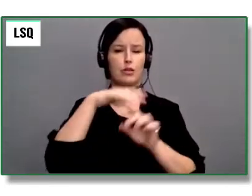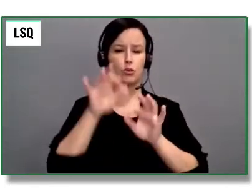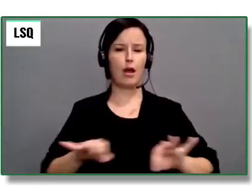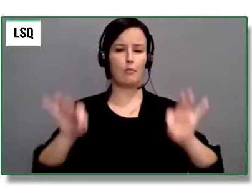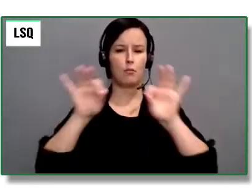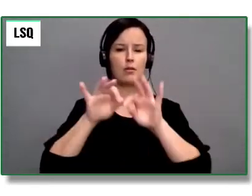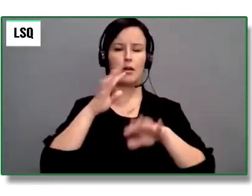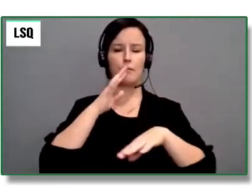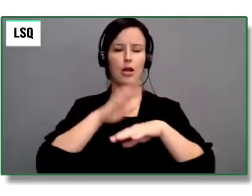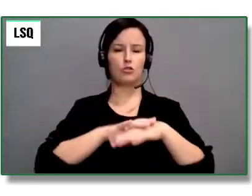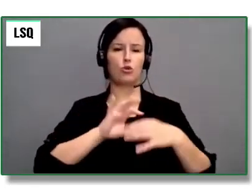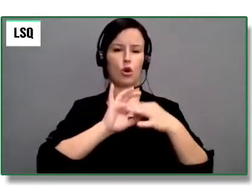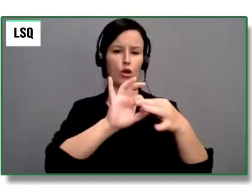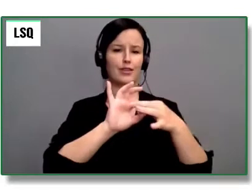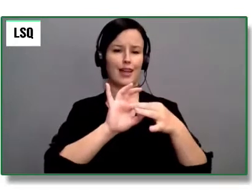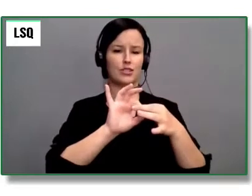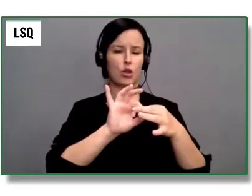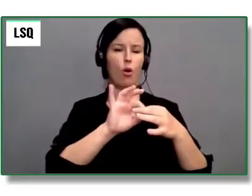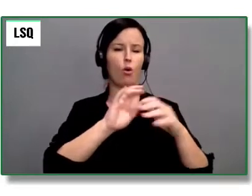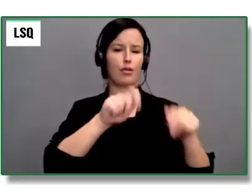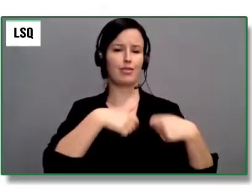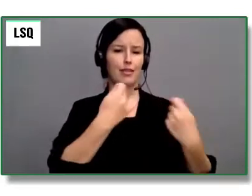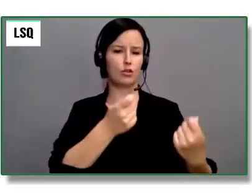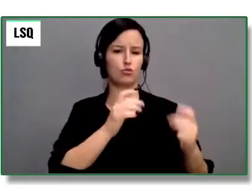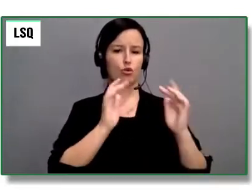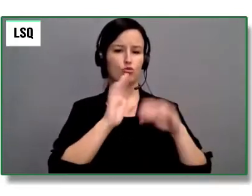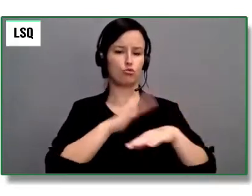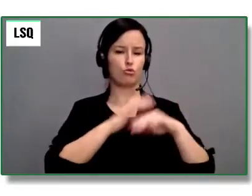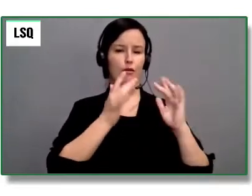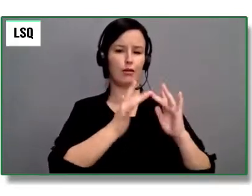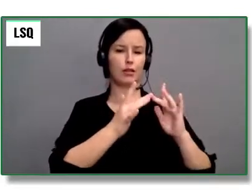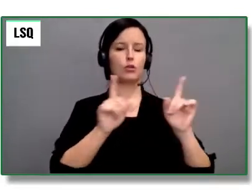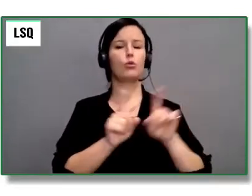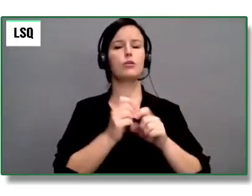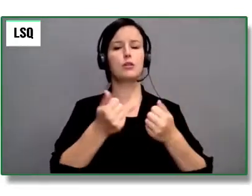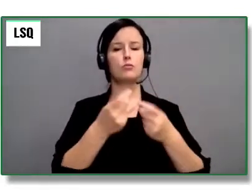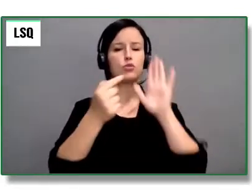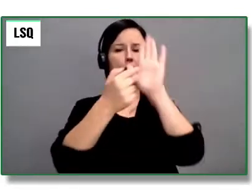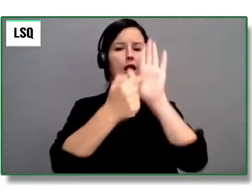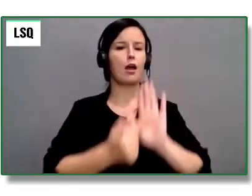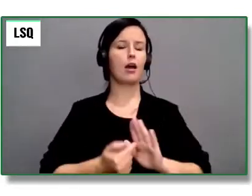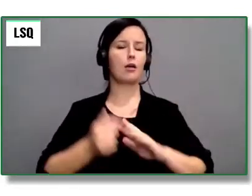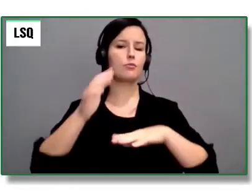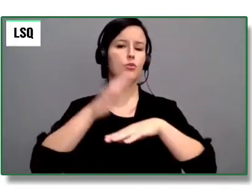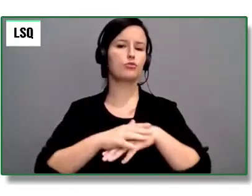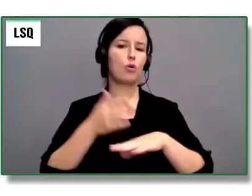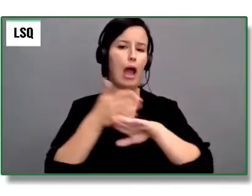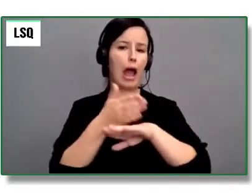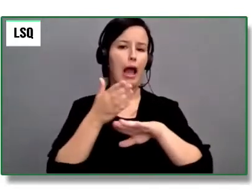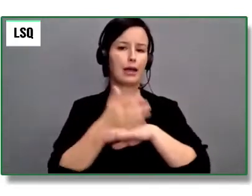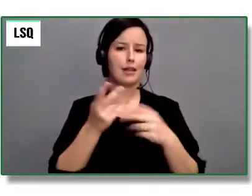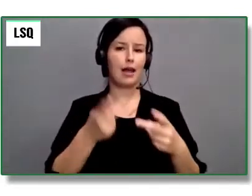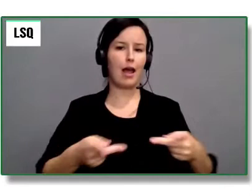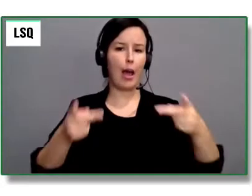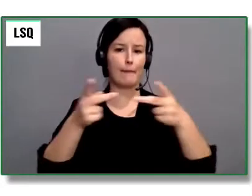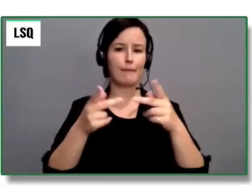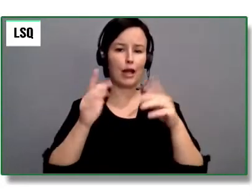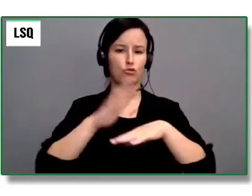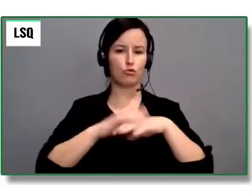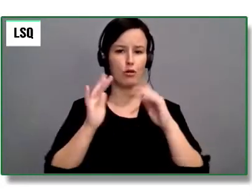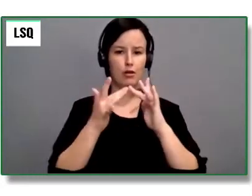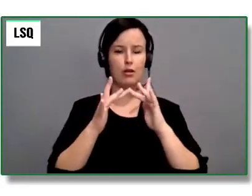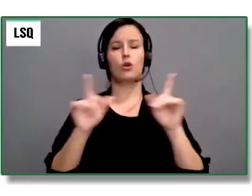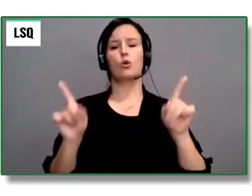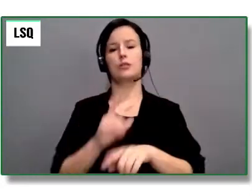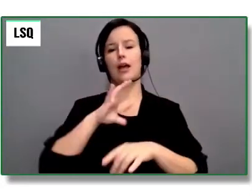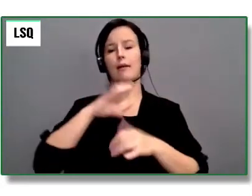connexion virtuelle à la nature. Je vais ensuite donner des exemples d'accessibilité virtuelle, donc à un parc, et je conclurai par une conclusion